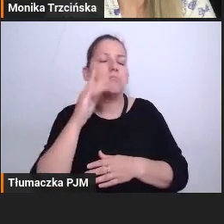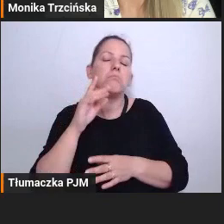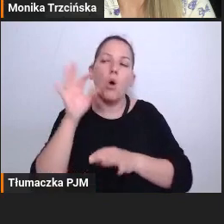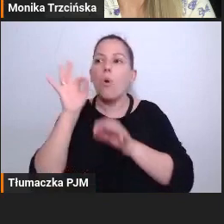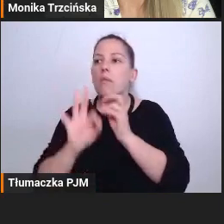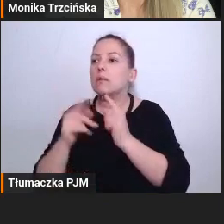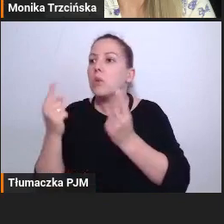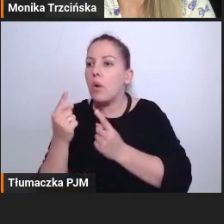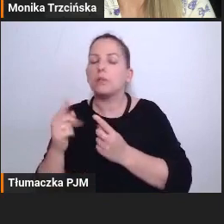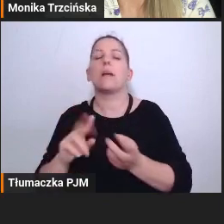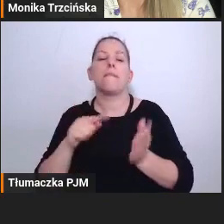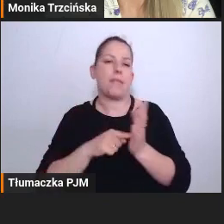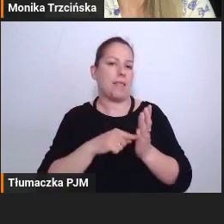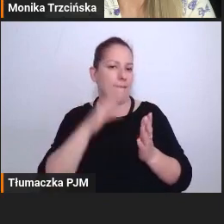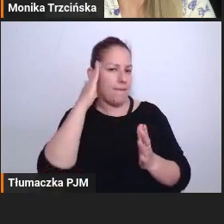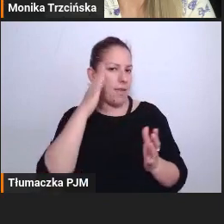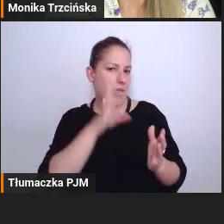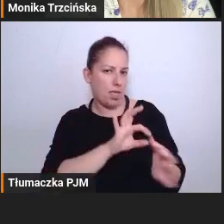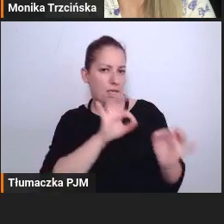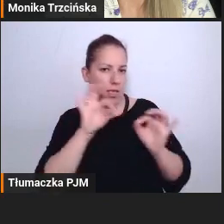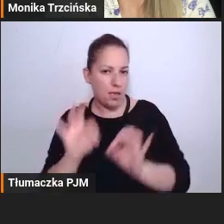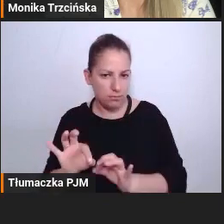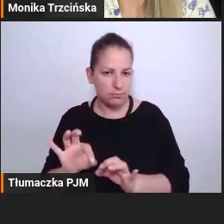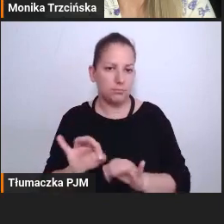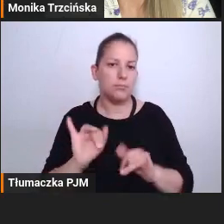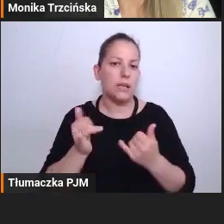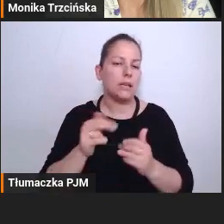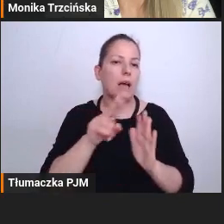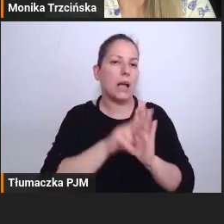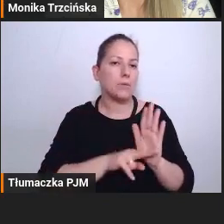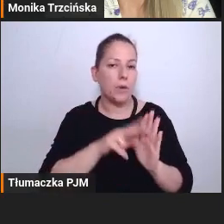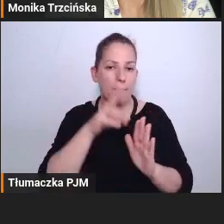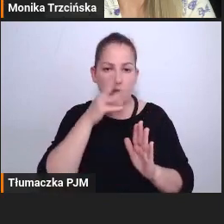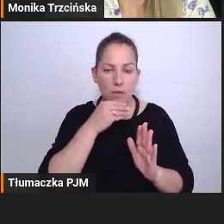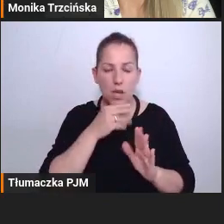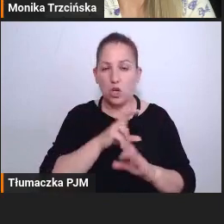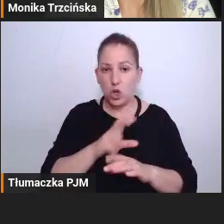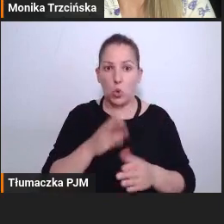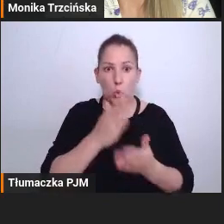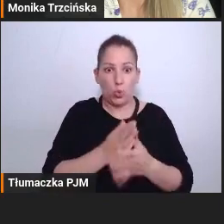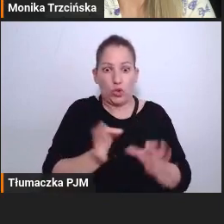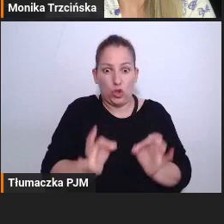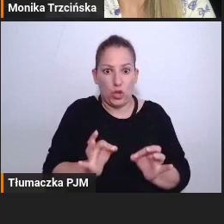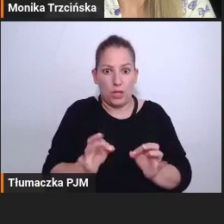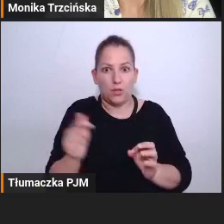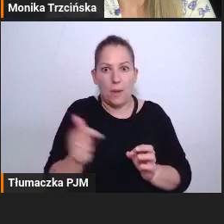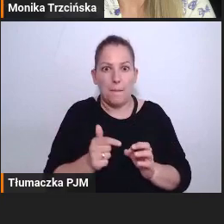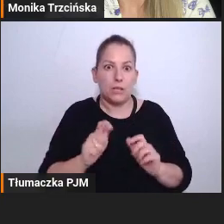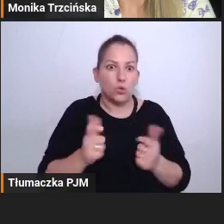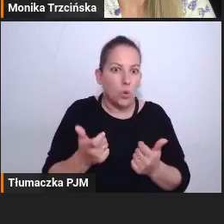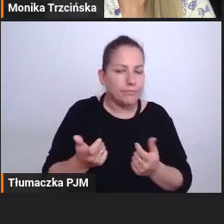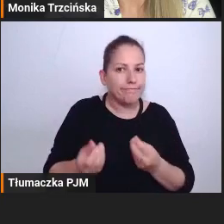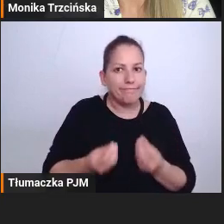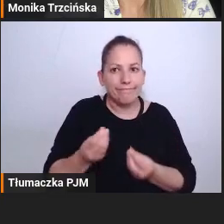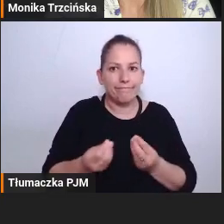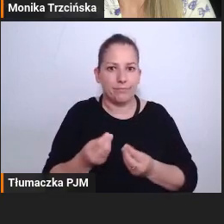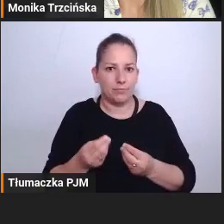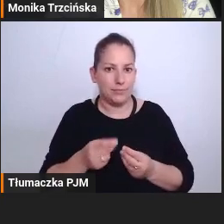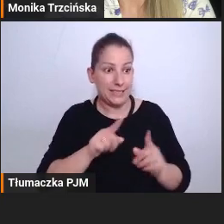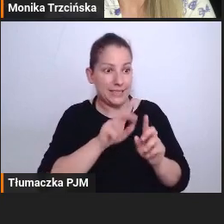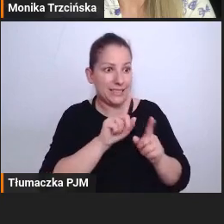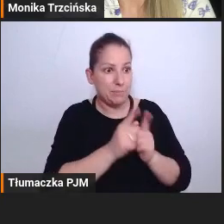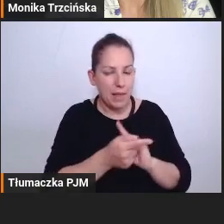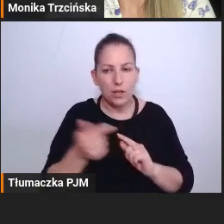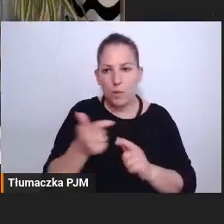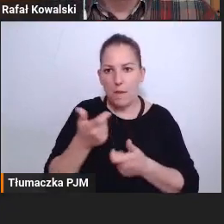no, zareagować zgodnie z tym, jak aktualny przepis wygląda. Czy może już na dziś jest jakby coś w związku z tymi zmianami do